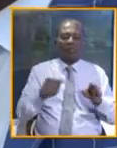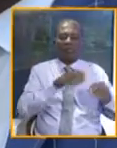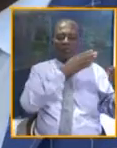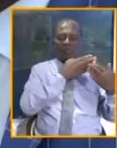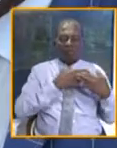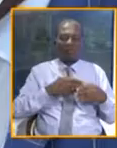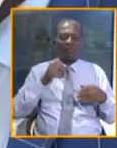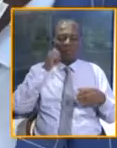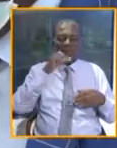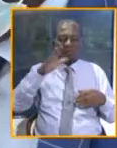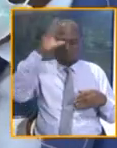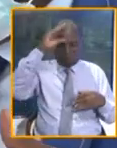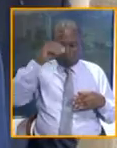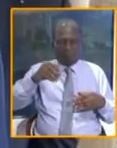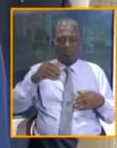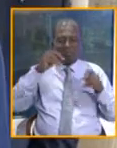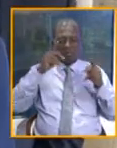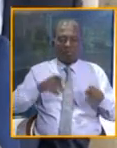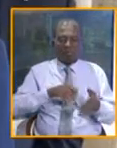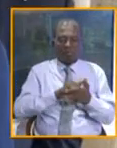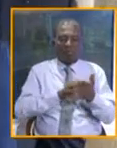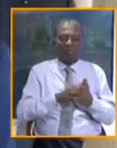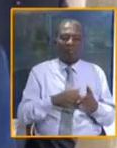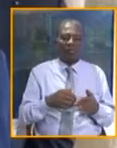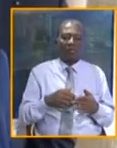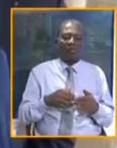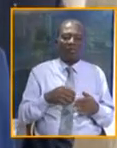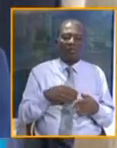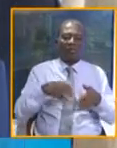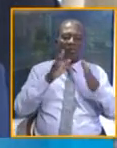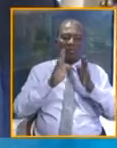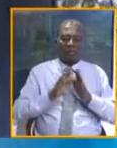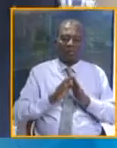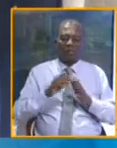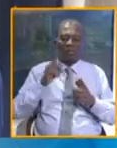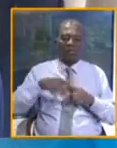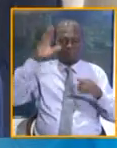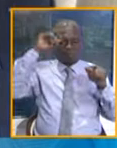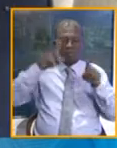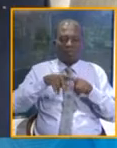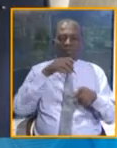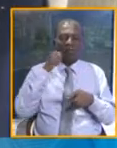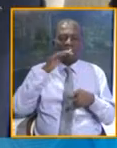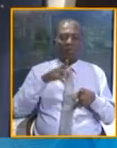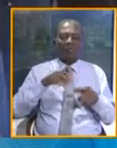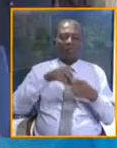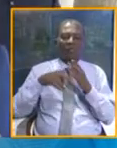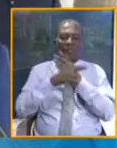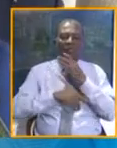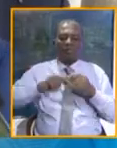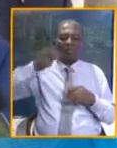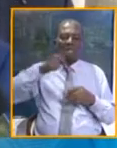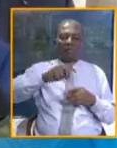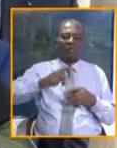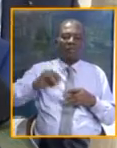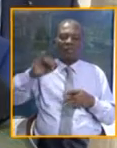personnes indigentes pour leur autonomisation. J'ai saisi votre micro aussi pour demander à mes frères et sœurs de la région d'Unzi pour